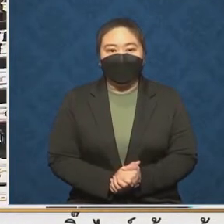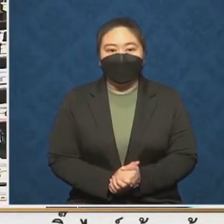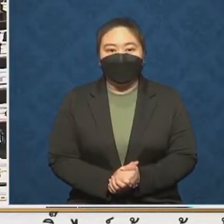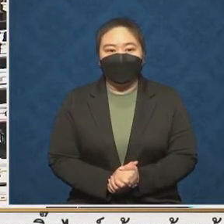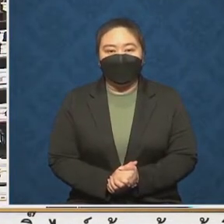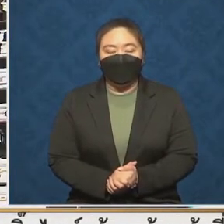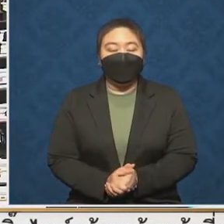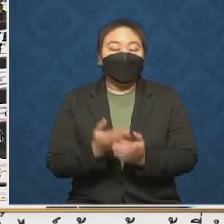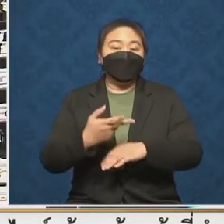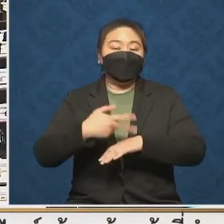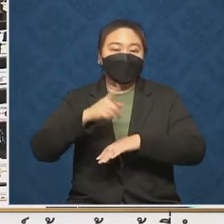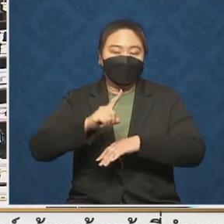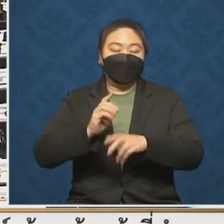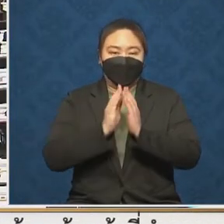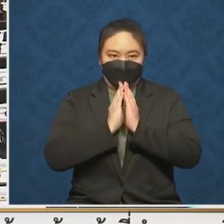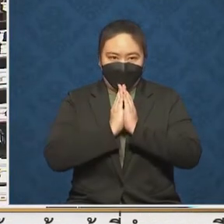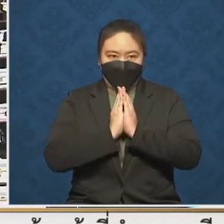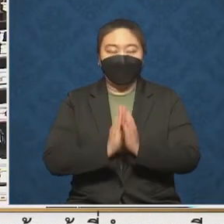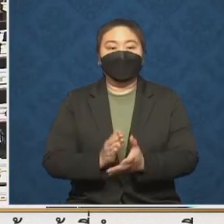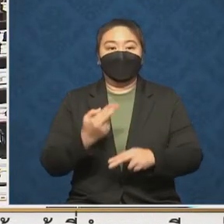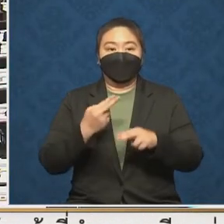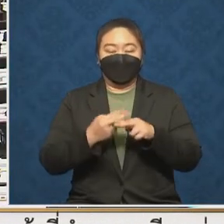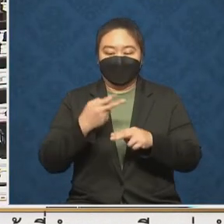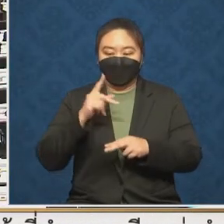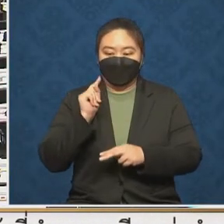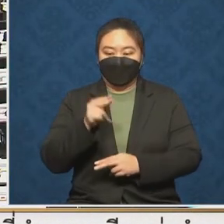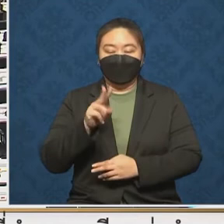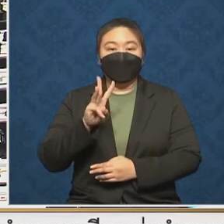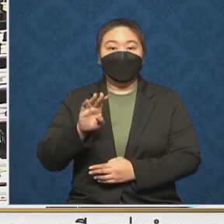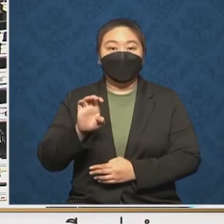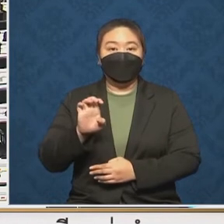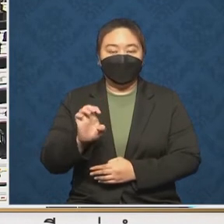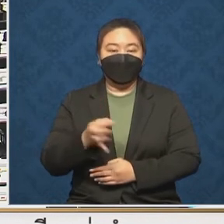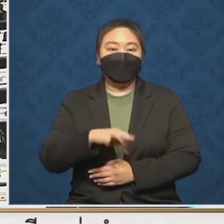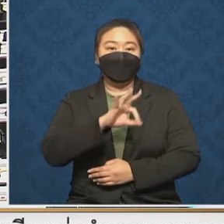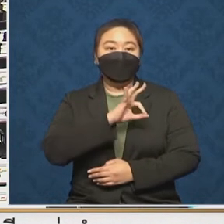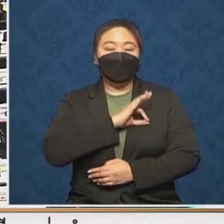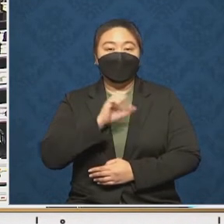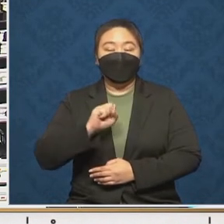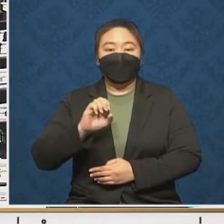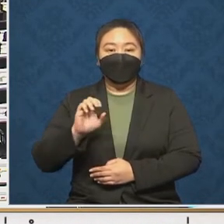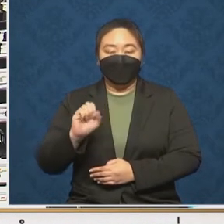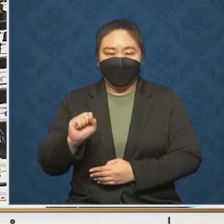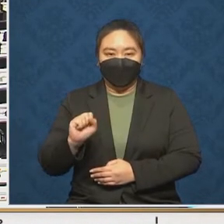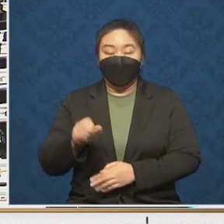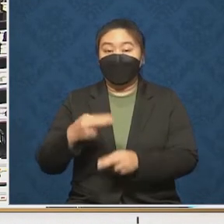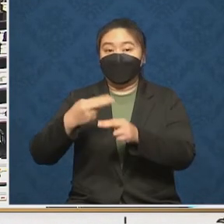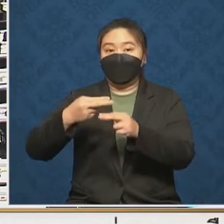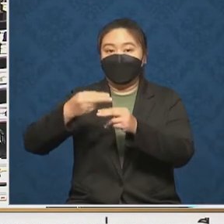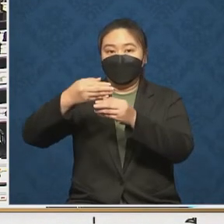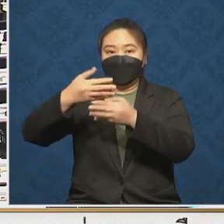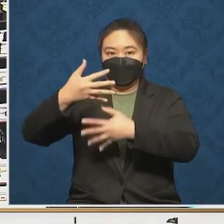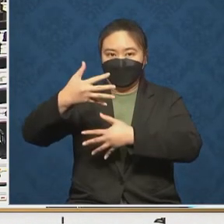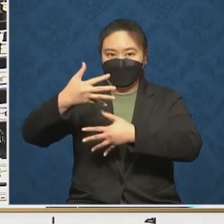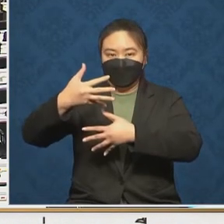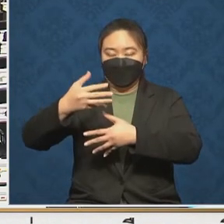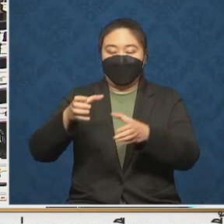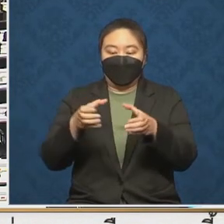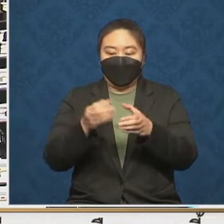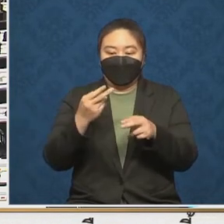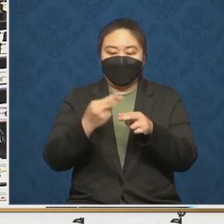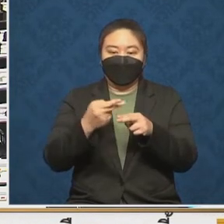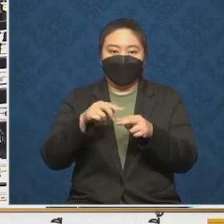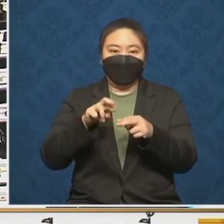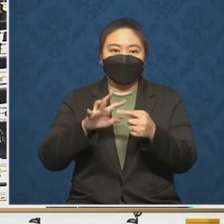ับเรียนท่านประธานที่เคารพครับผมพันตำรวจเอกทวีสอดส่องสมาชิกสภาผู้แทนราษฎรแบบบัญชีรายชื่อพรรคประชาชาติ